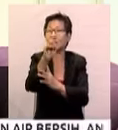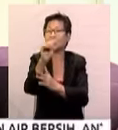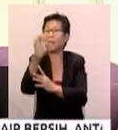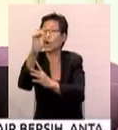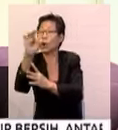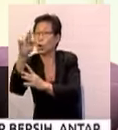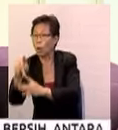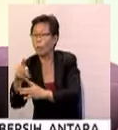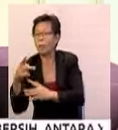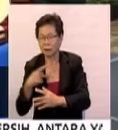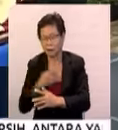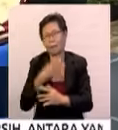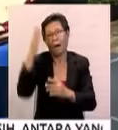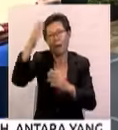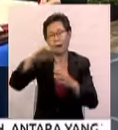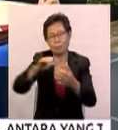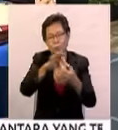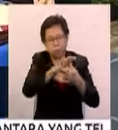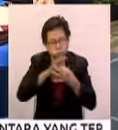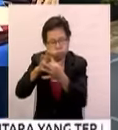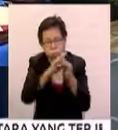jayakannya bersama insyaAllah.